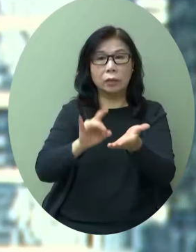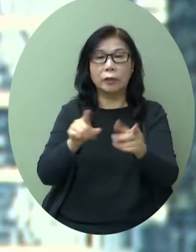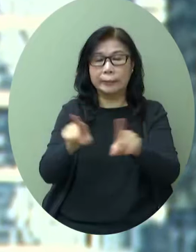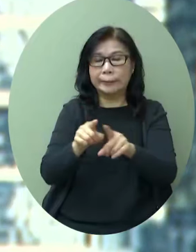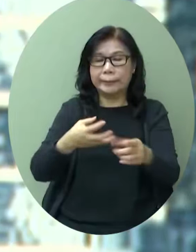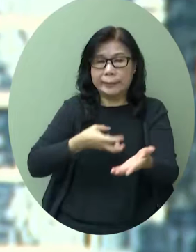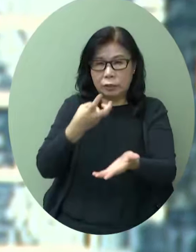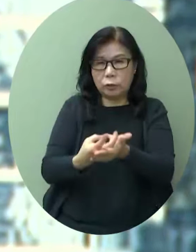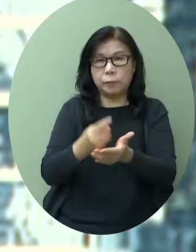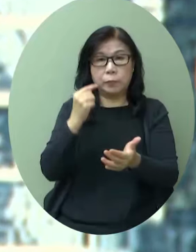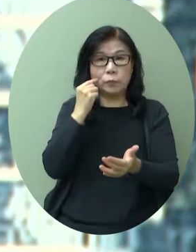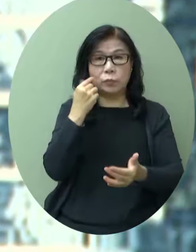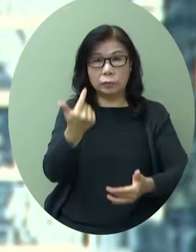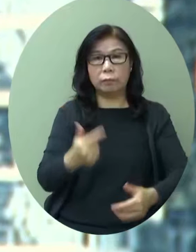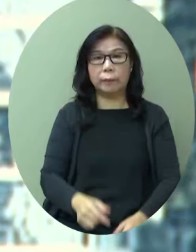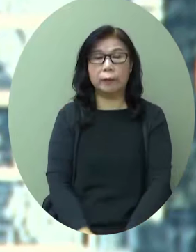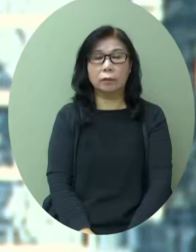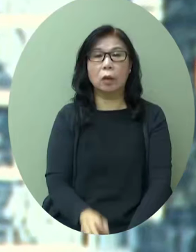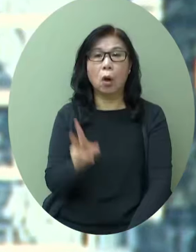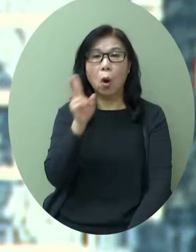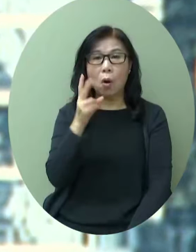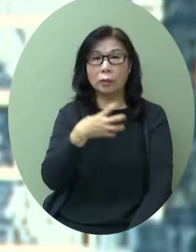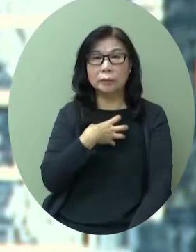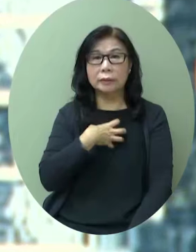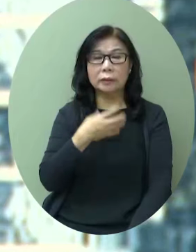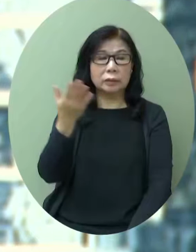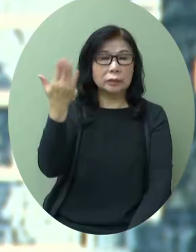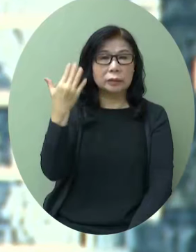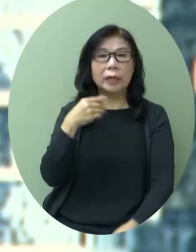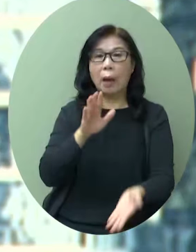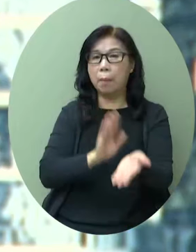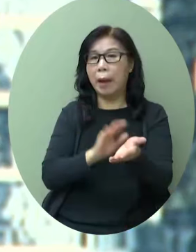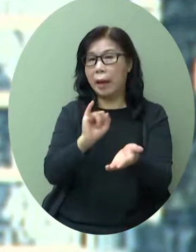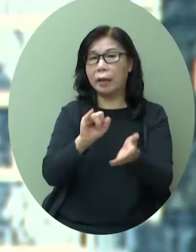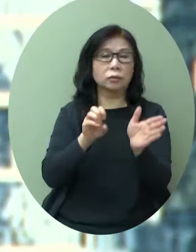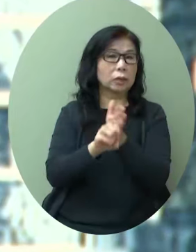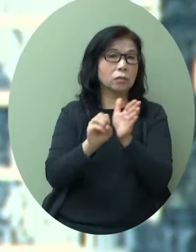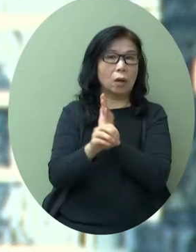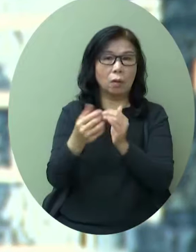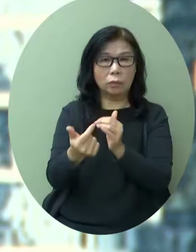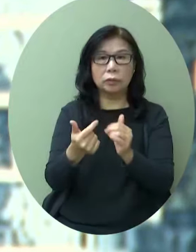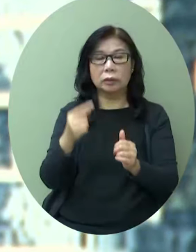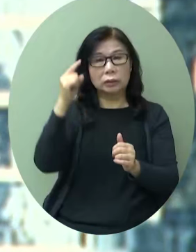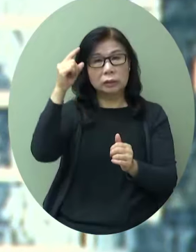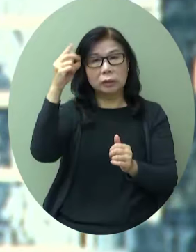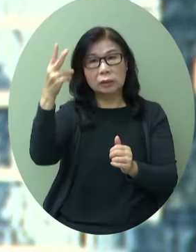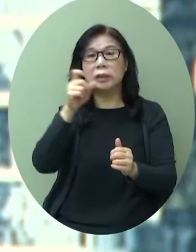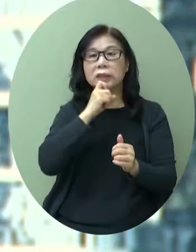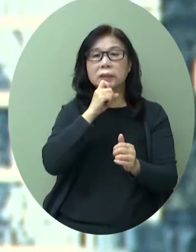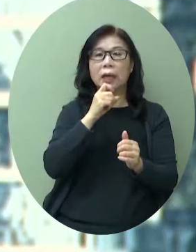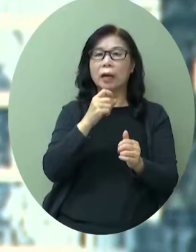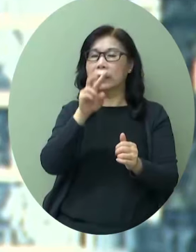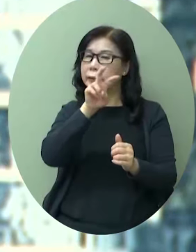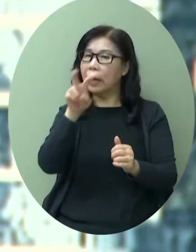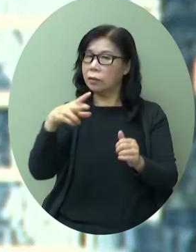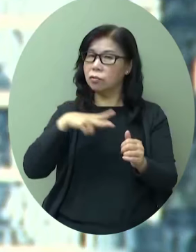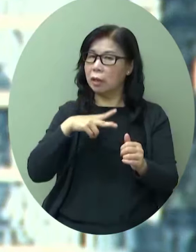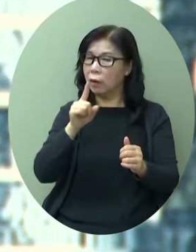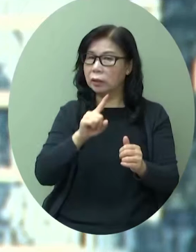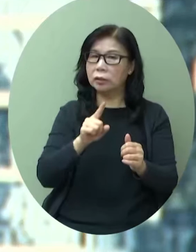即係緊湊。但係我亦都唔會覺得早前咧係一個所謂漏洞，因為正如我所講，每一日我哋都要調校我哋嘅政策嚟